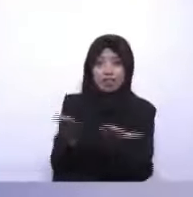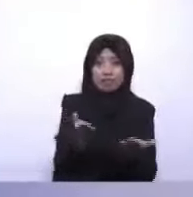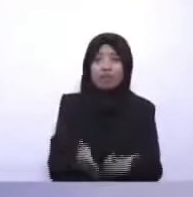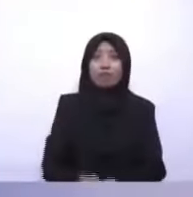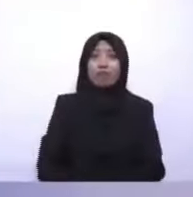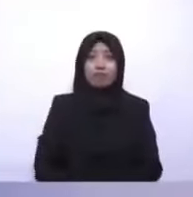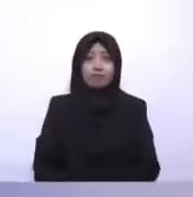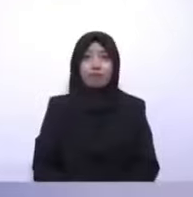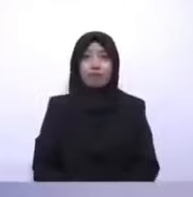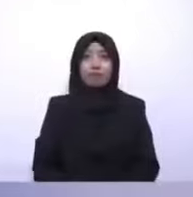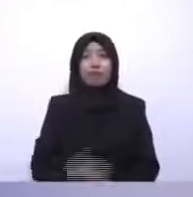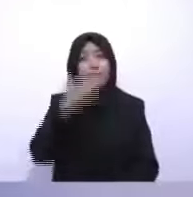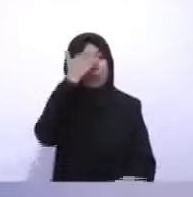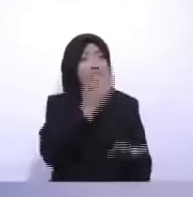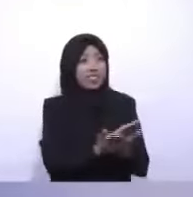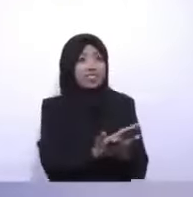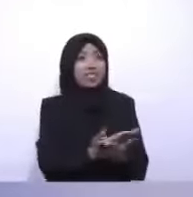Silakan. Ya. Terima kasih.